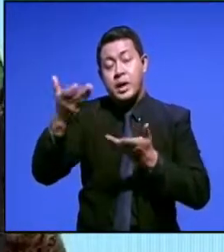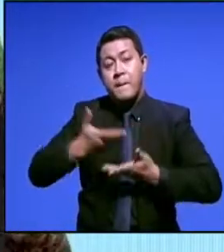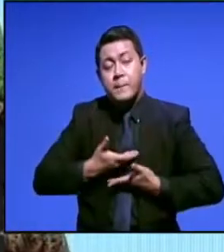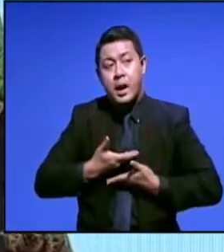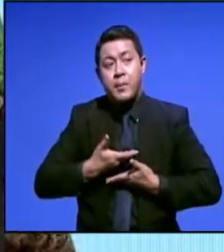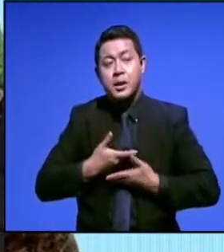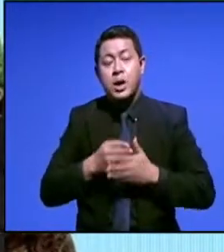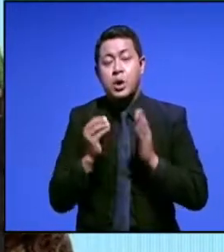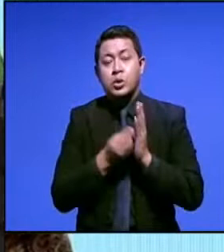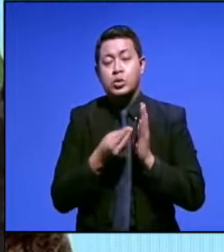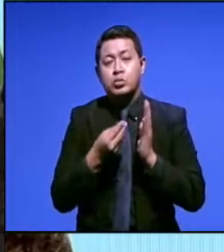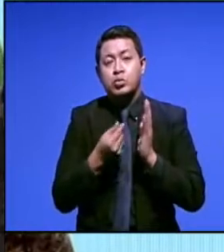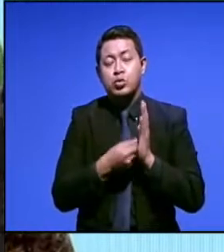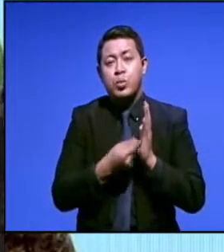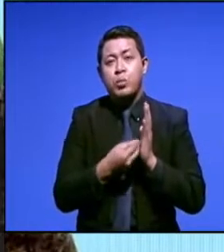mendapatkan angka